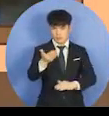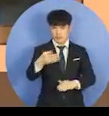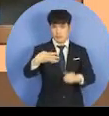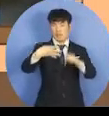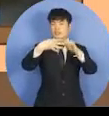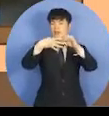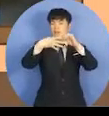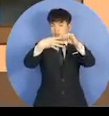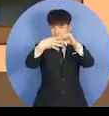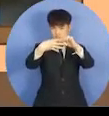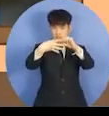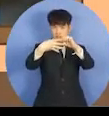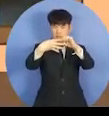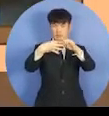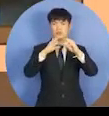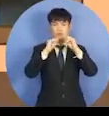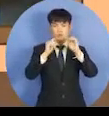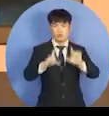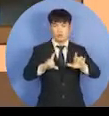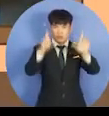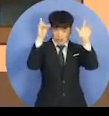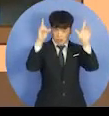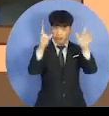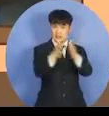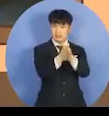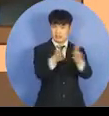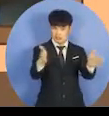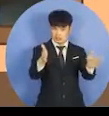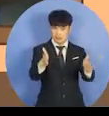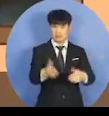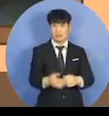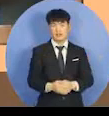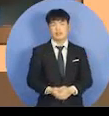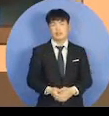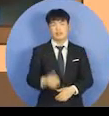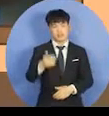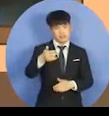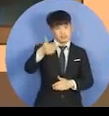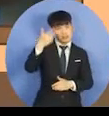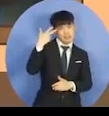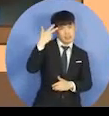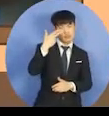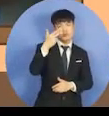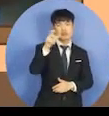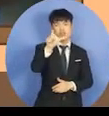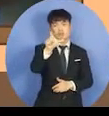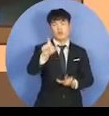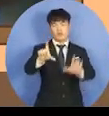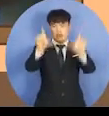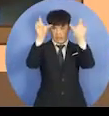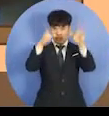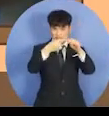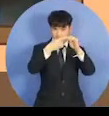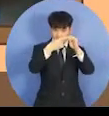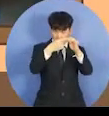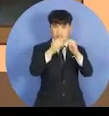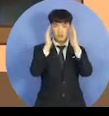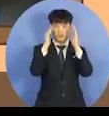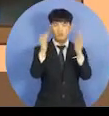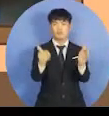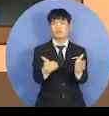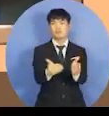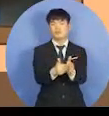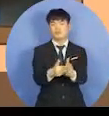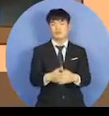토요일에 운영될 예정이며 지난 15일에는 그 첫 번째 마당이 열렸습니다. 수련관 청소년 활동 프로그램 참여 및